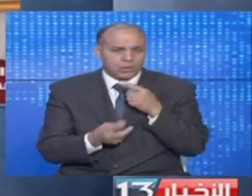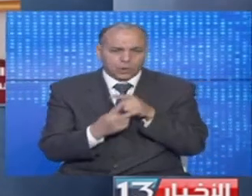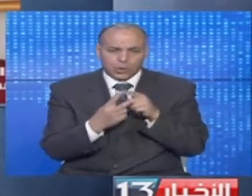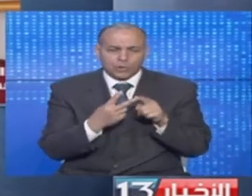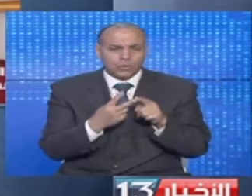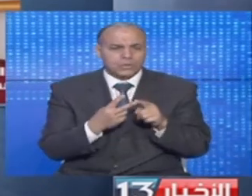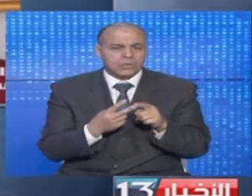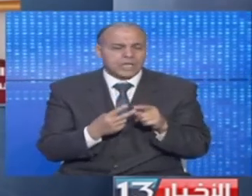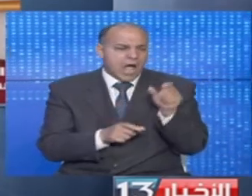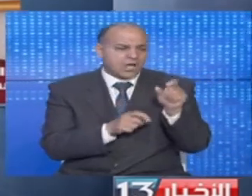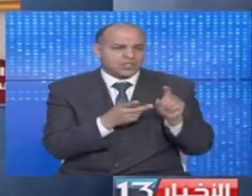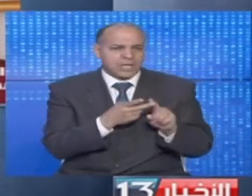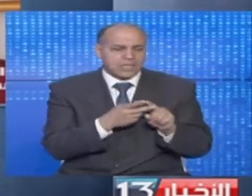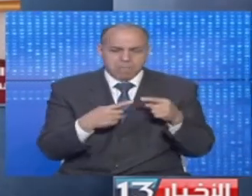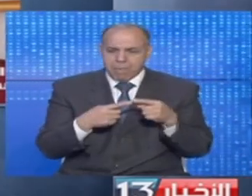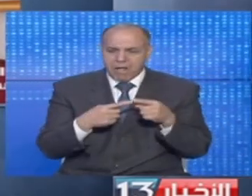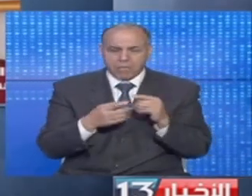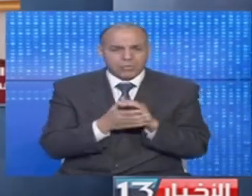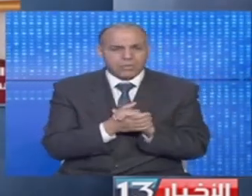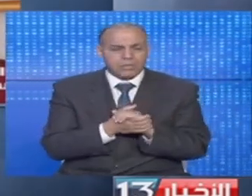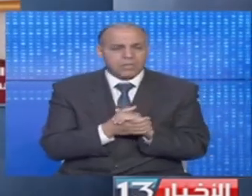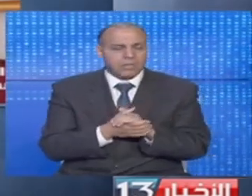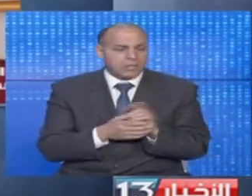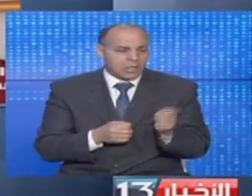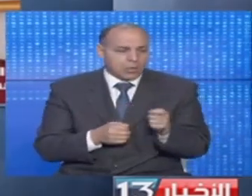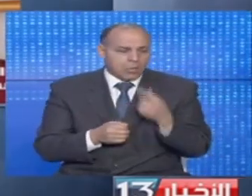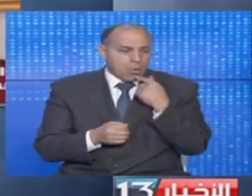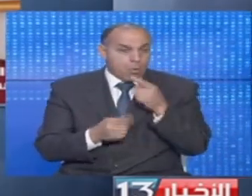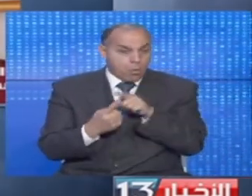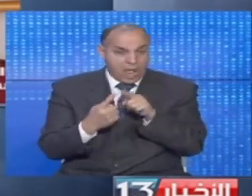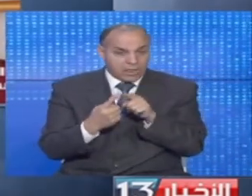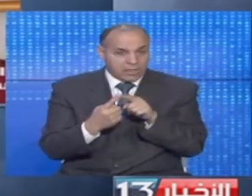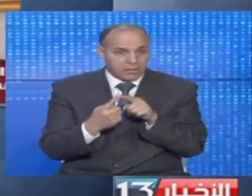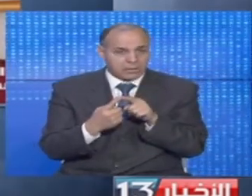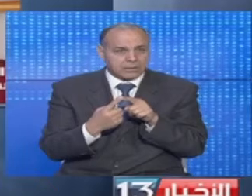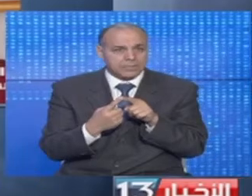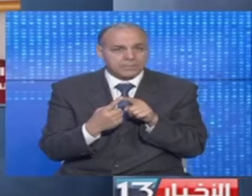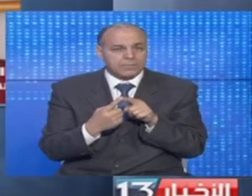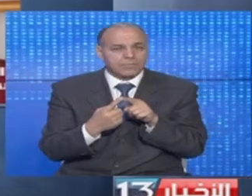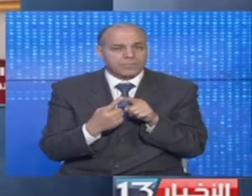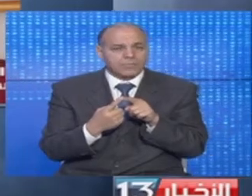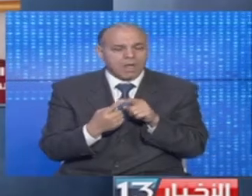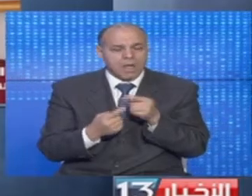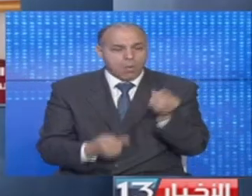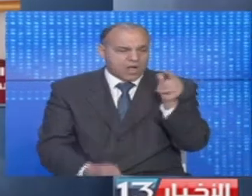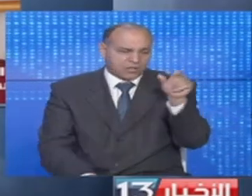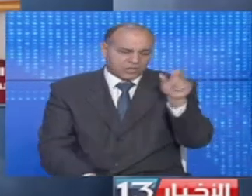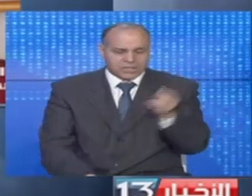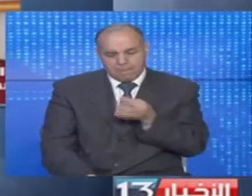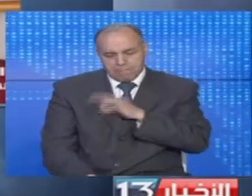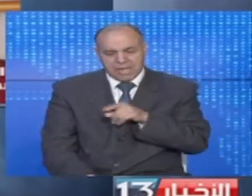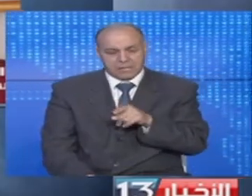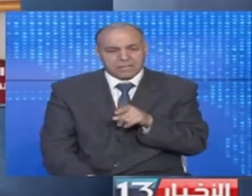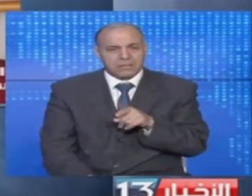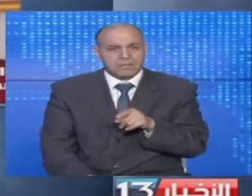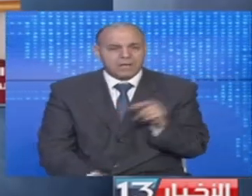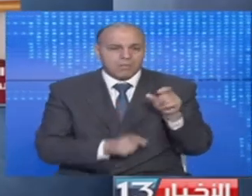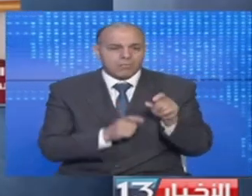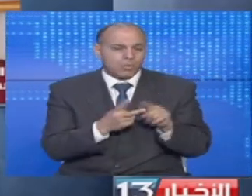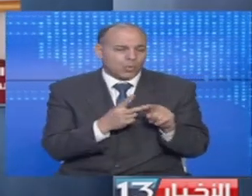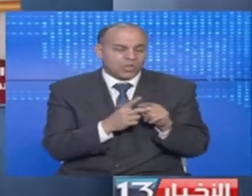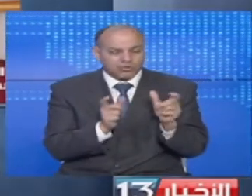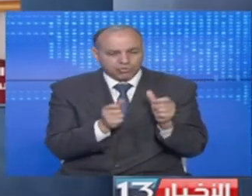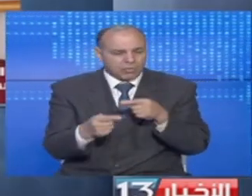أشخاص كانوا مع بعضهم، وبطبيعة الحال أحد المتوفين اللي نترحموا عليه هو اللي كان من بين المجموعة